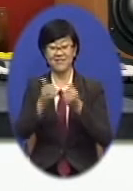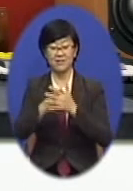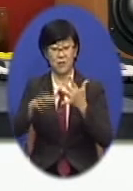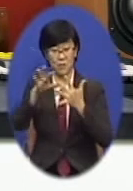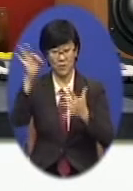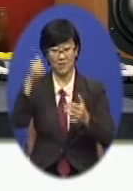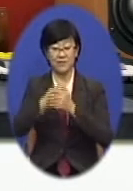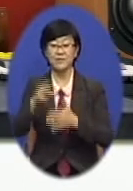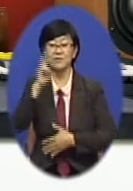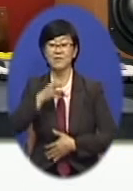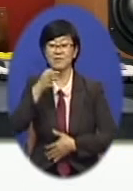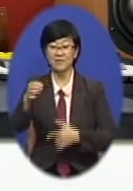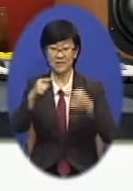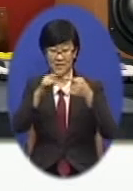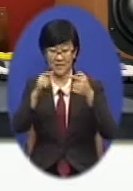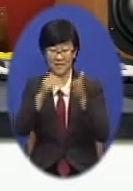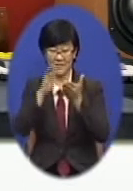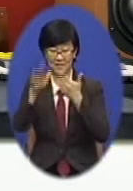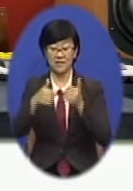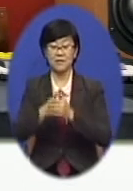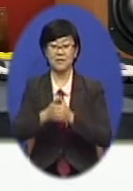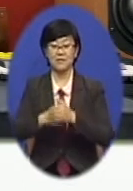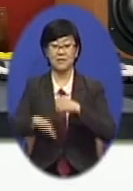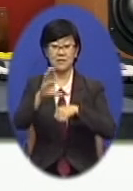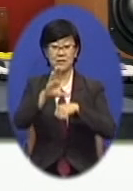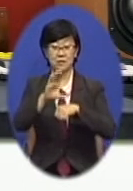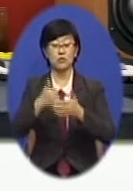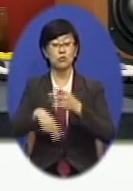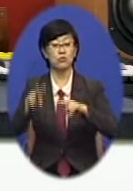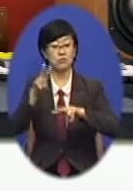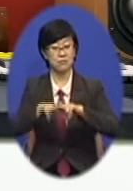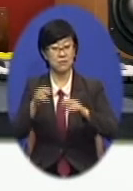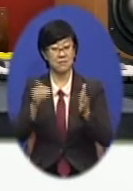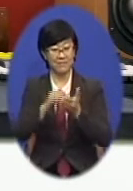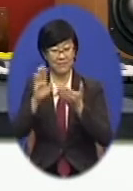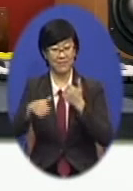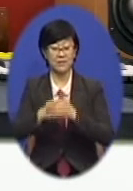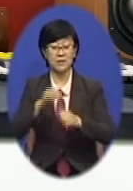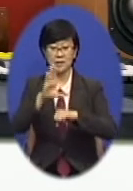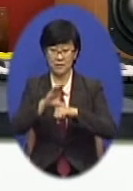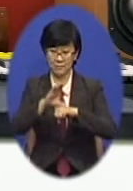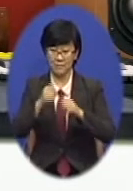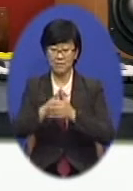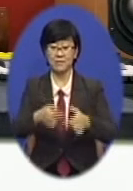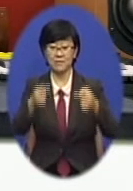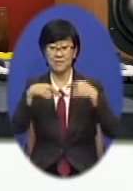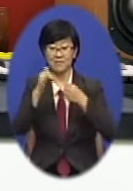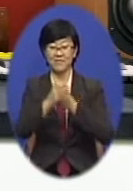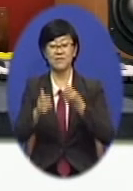다 부르시고 난 다음에 바로 생방 우물정자 누르시고 생방송에 참여하시겠다는